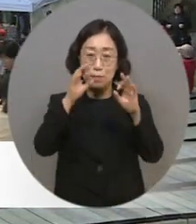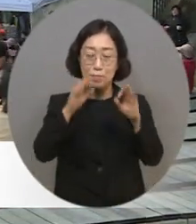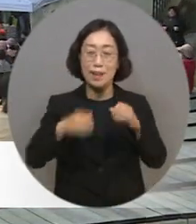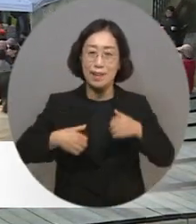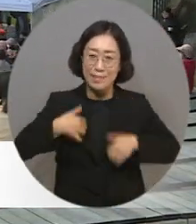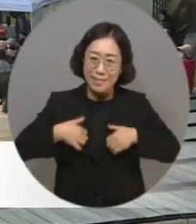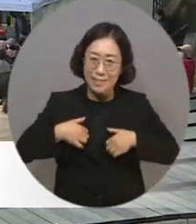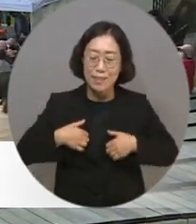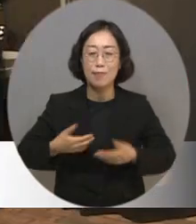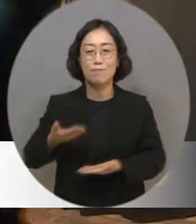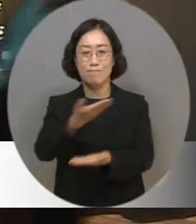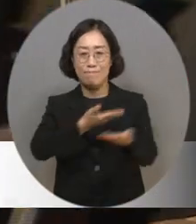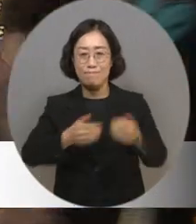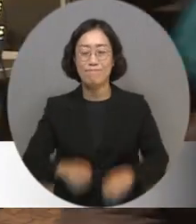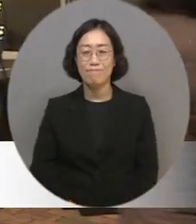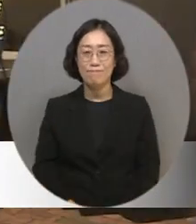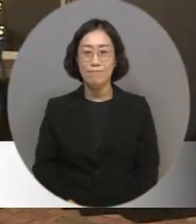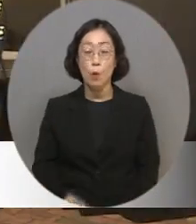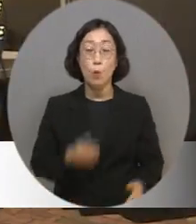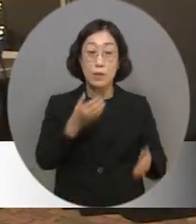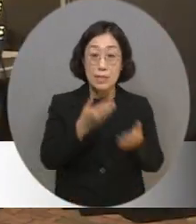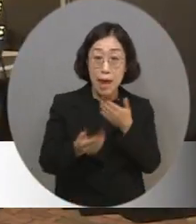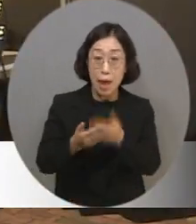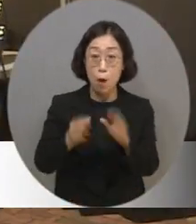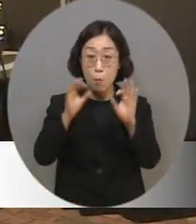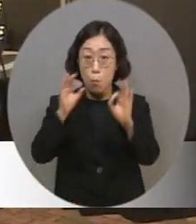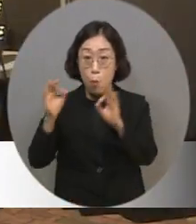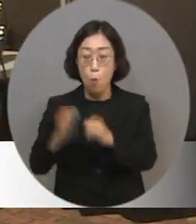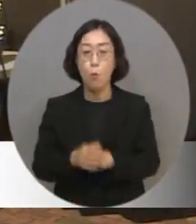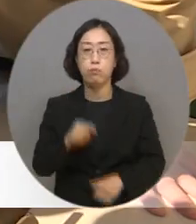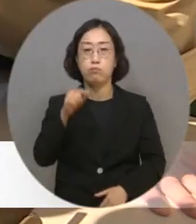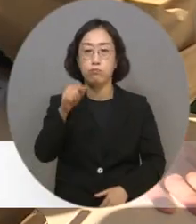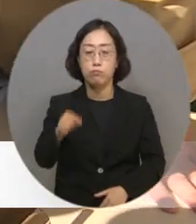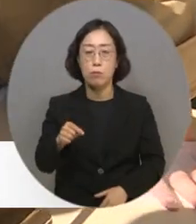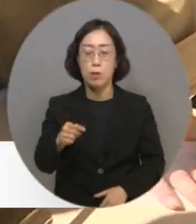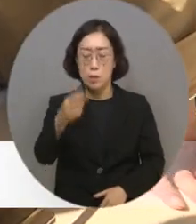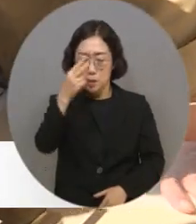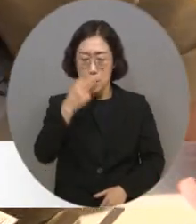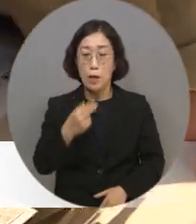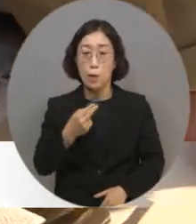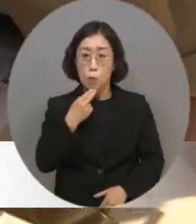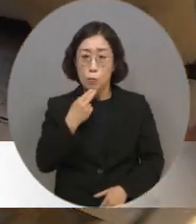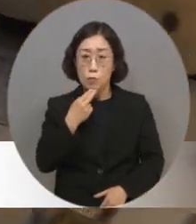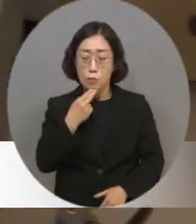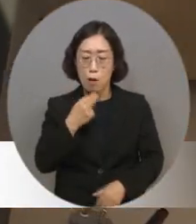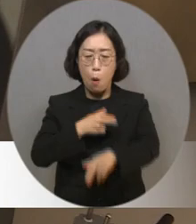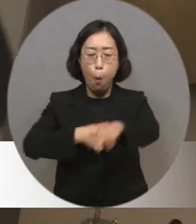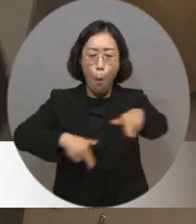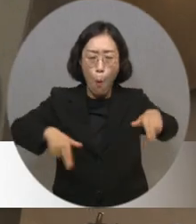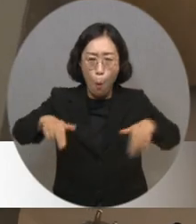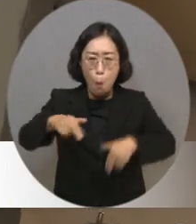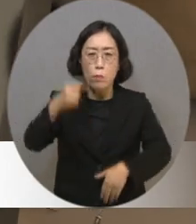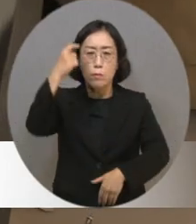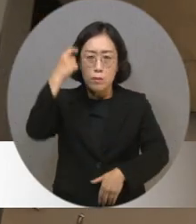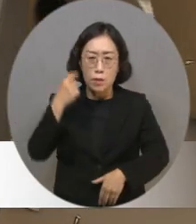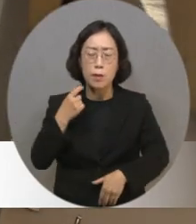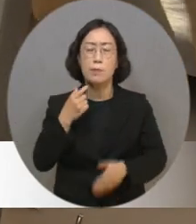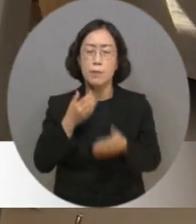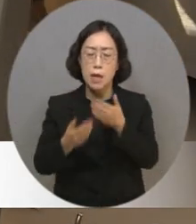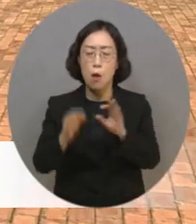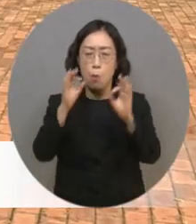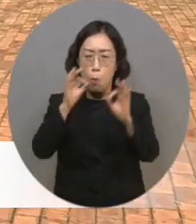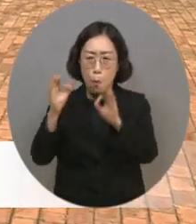즐깁니다. 한편 체험을 통해 비장애인들도 시각장애인의 입장이 되어 실제 마주하는 어려움에